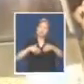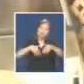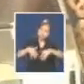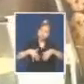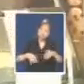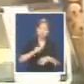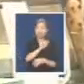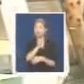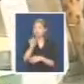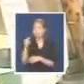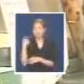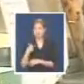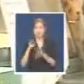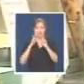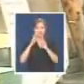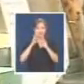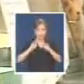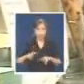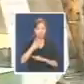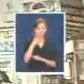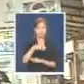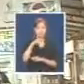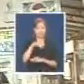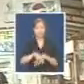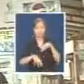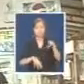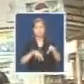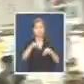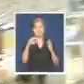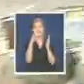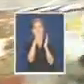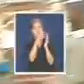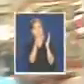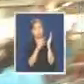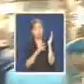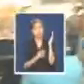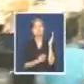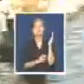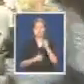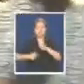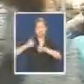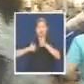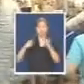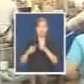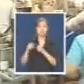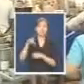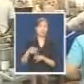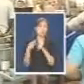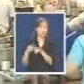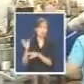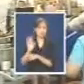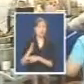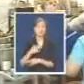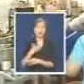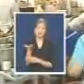เป็นทางเลือกอันนี้รัฐบาลไม่ได้ไปแข่งกับเอกชนครับของมันจะต้องขอความร่วมมือด้วยนะครับเราก็ไม่ต้องการไปพิมพ์ลง